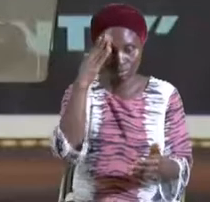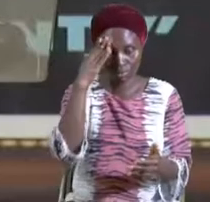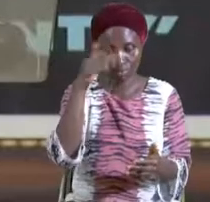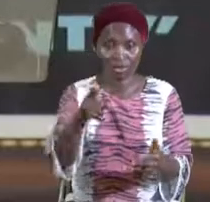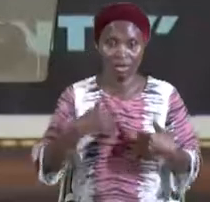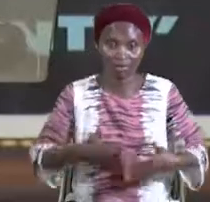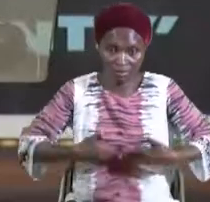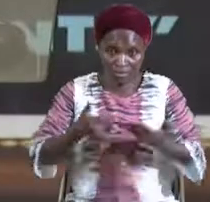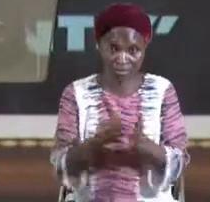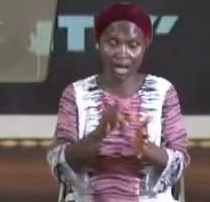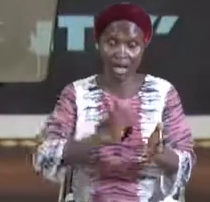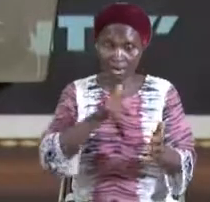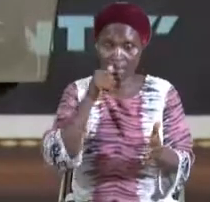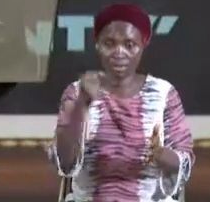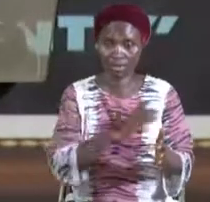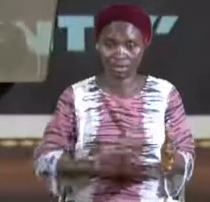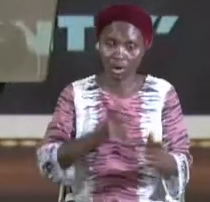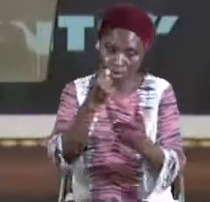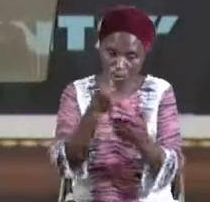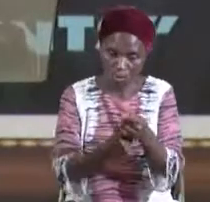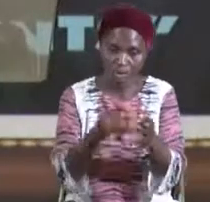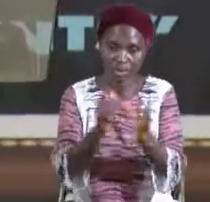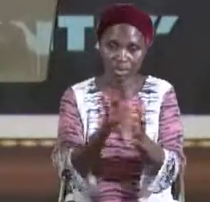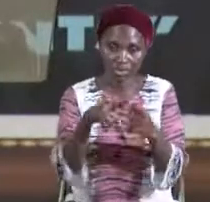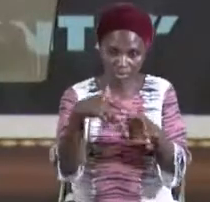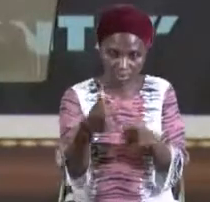d'accord? Gardez ça vous-même.